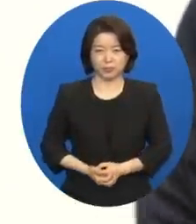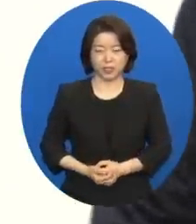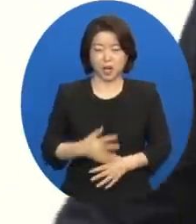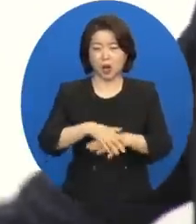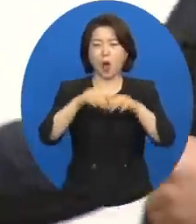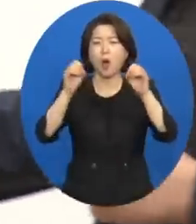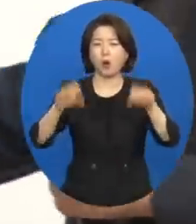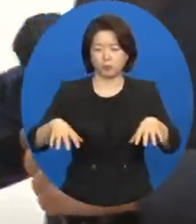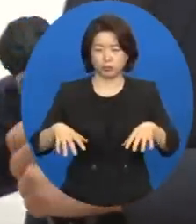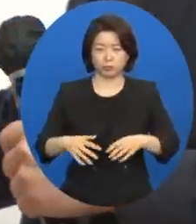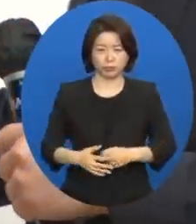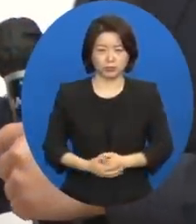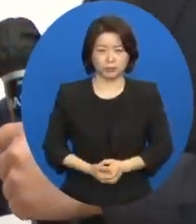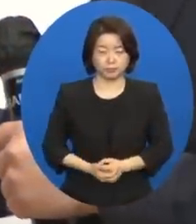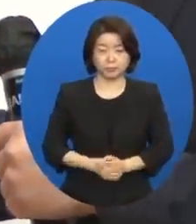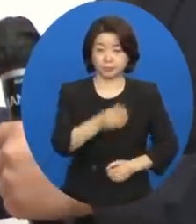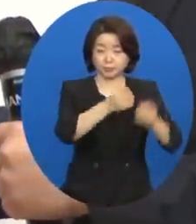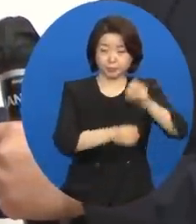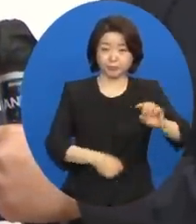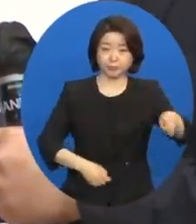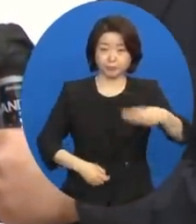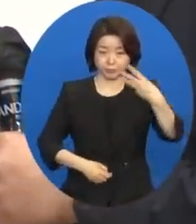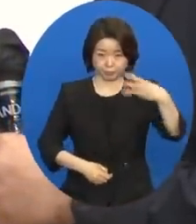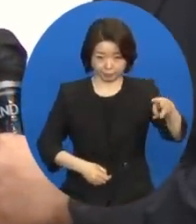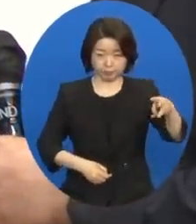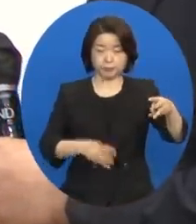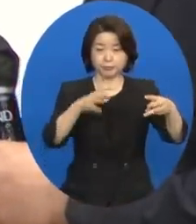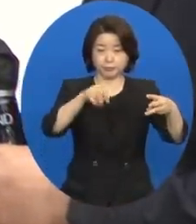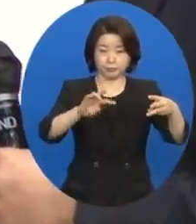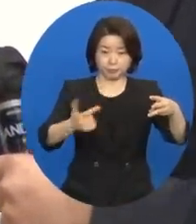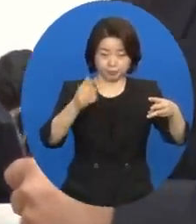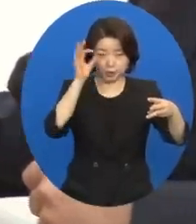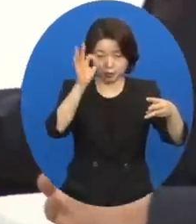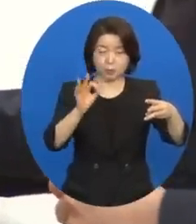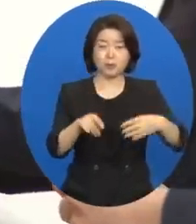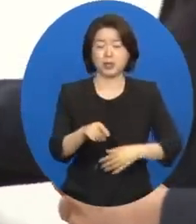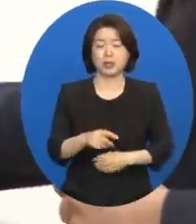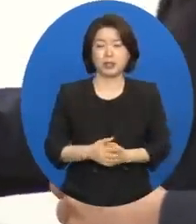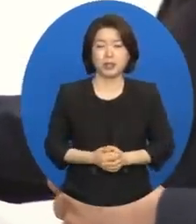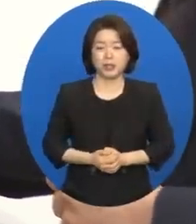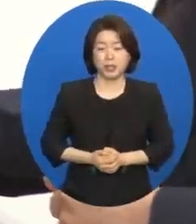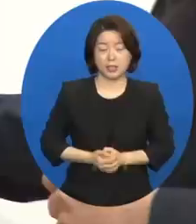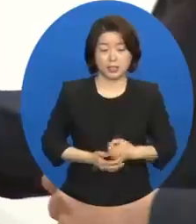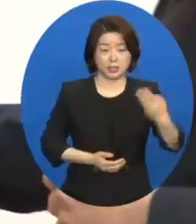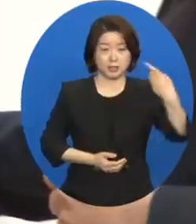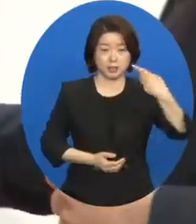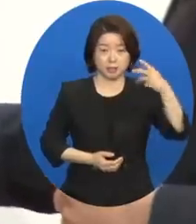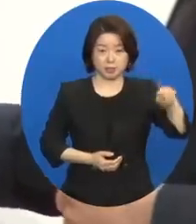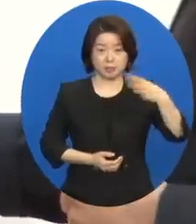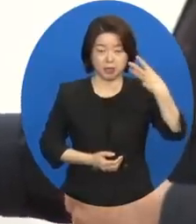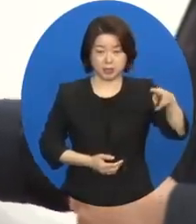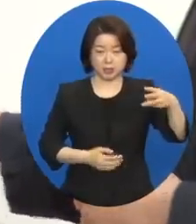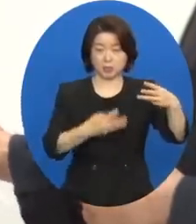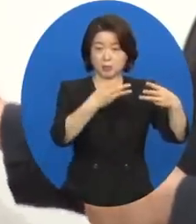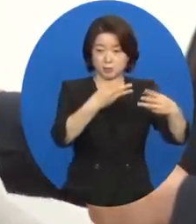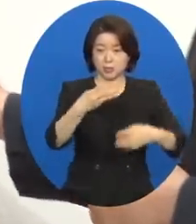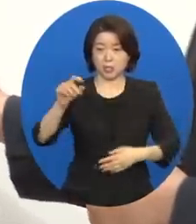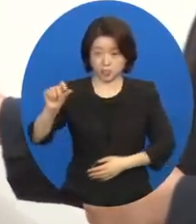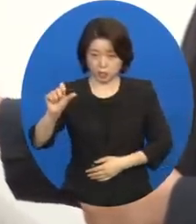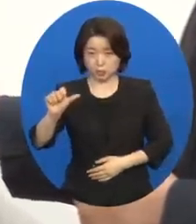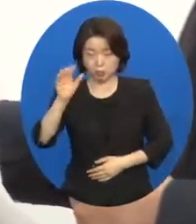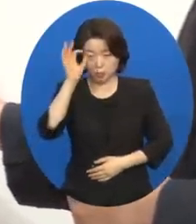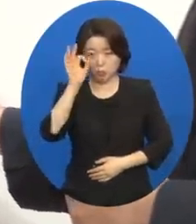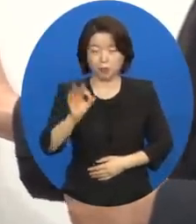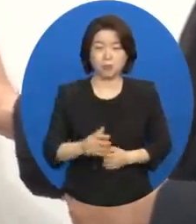허무. 시편 103편에, 시편 103편에 거기에 14절과 15절에 보면